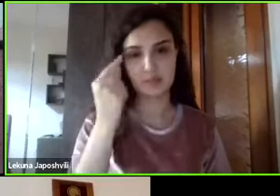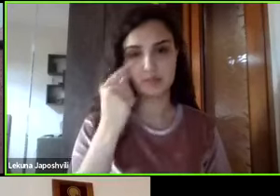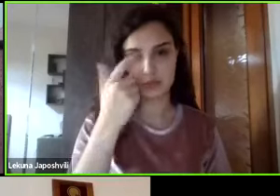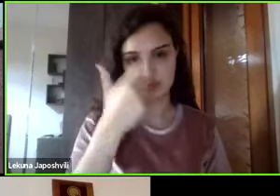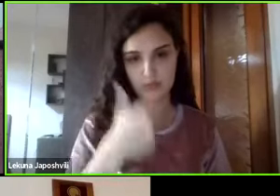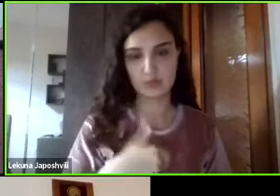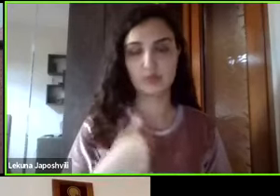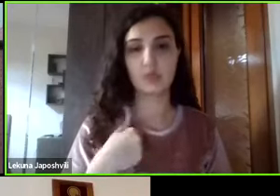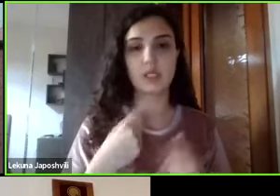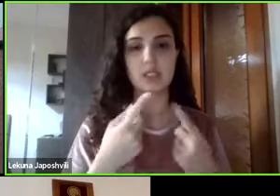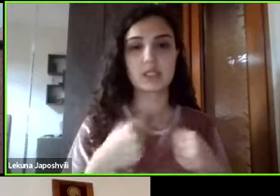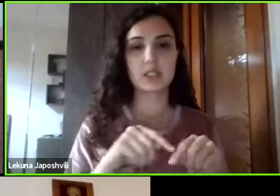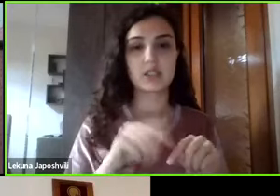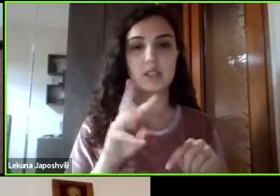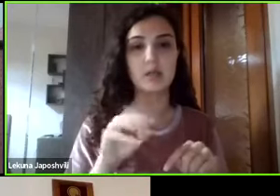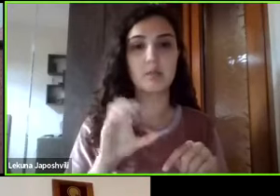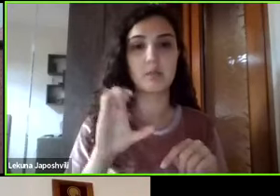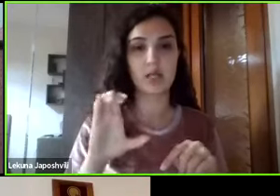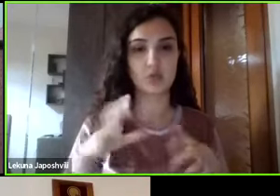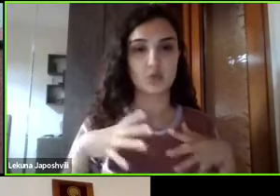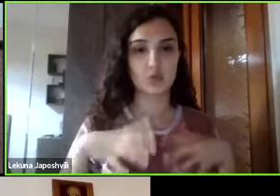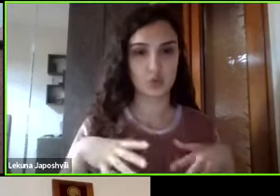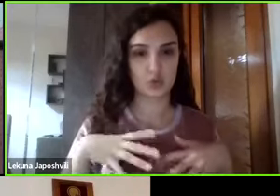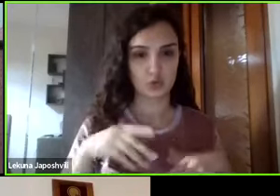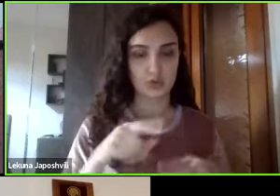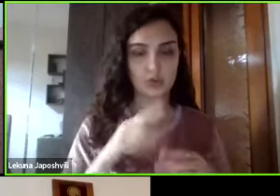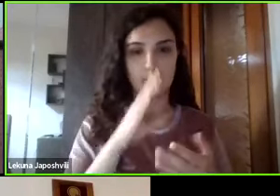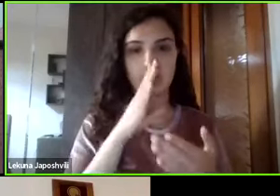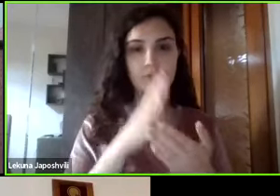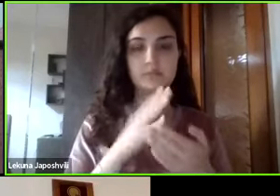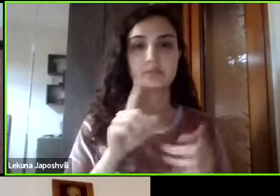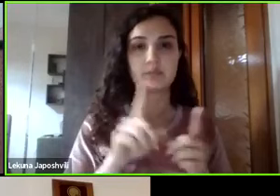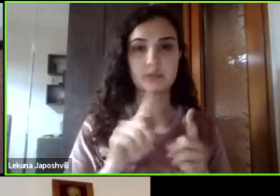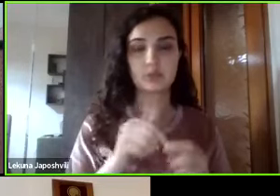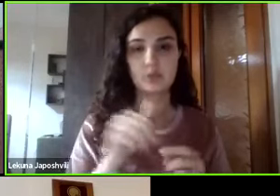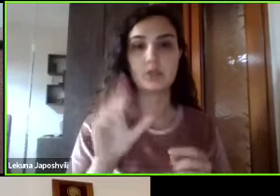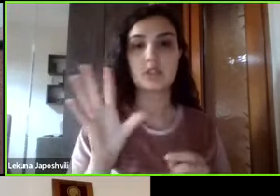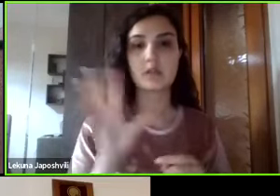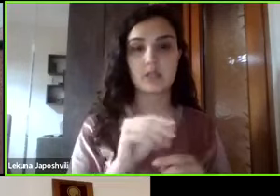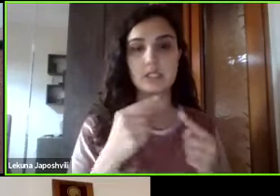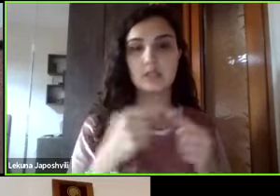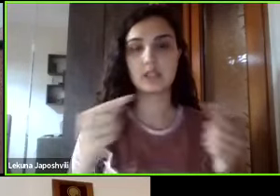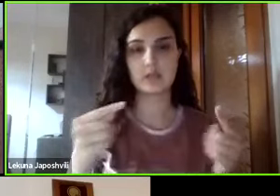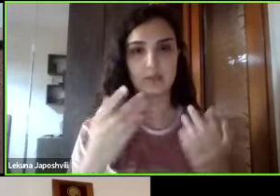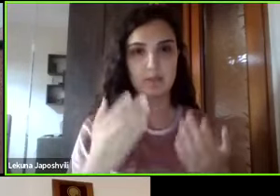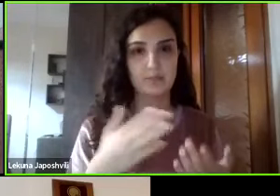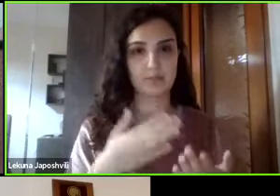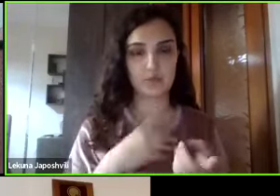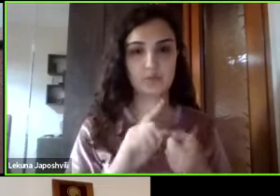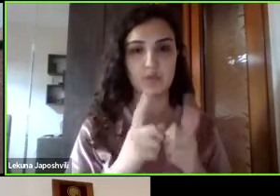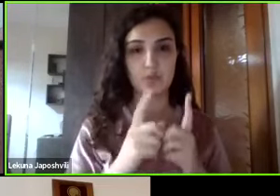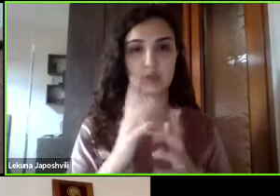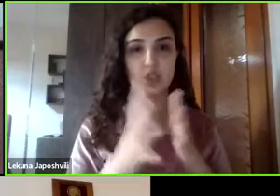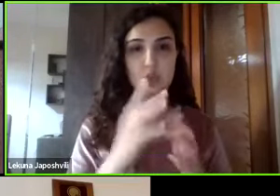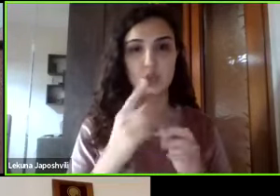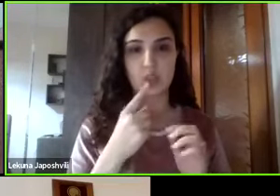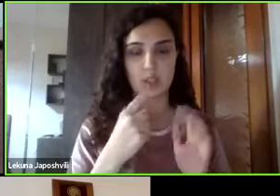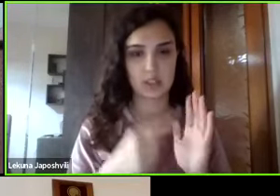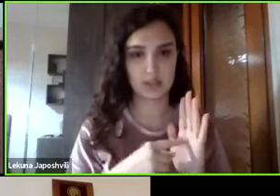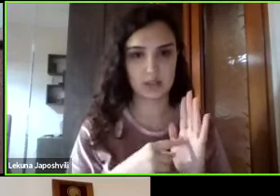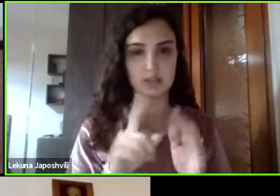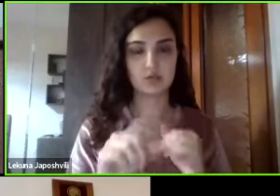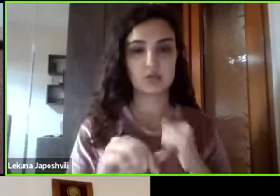წარმოადგენ ორგანიზაცია მაგჯორჯიას. ამ პირდაპირ ჩართვასაც, ისევე როგორც ყველა სხვა ჩართვას, ჩვენ თარგმნით ჟესტურ ენაზე,